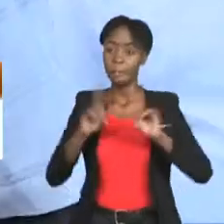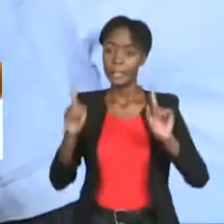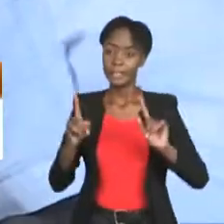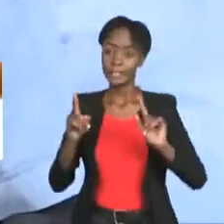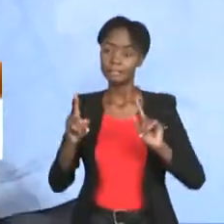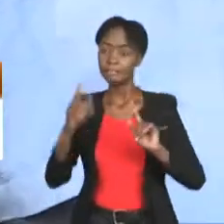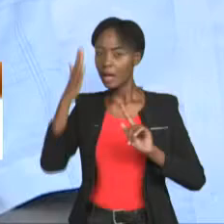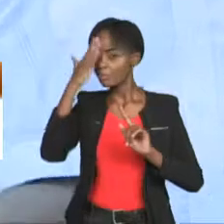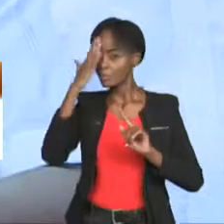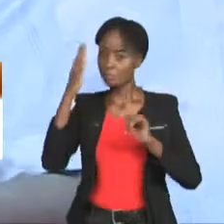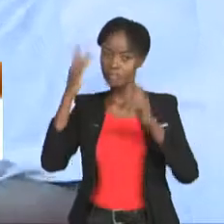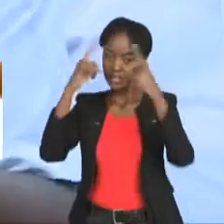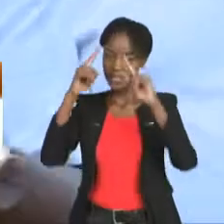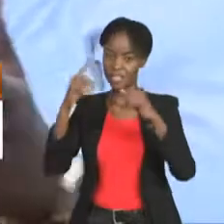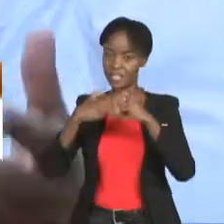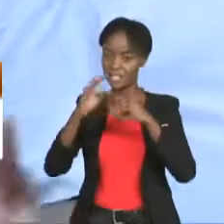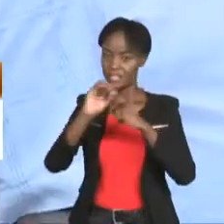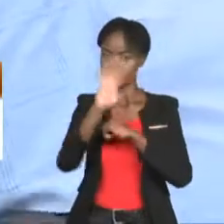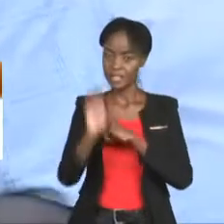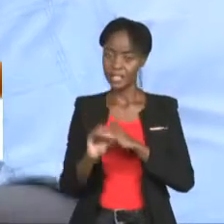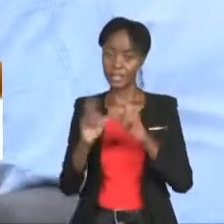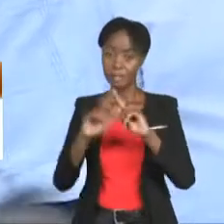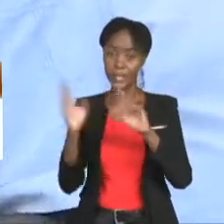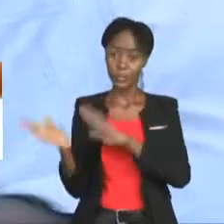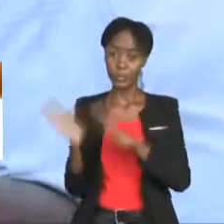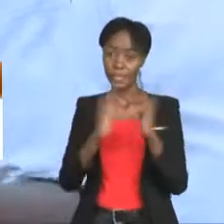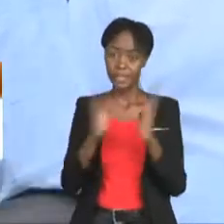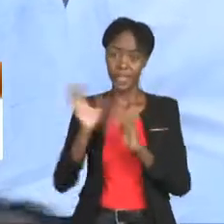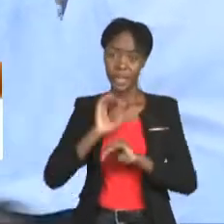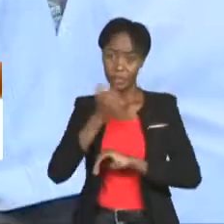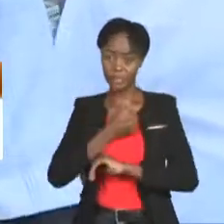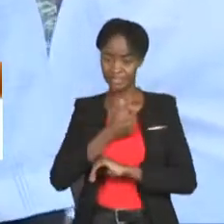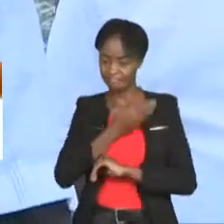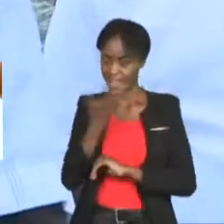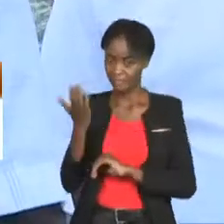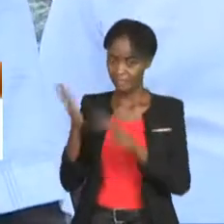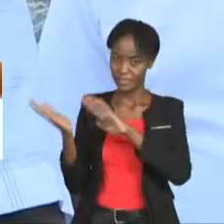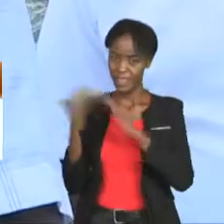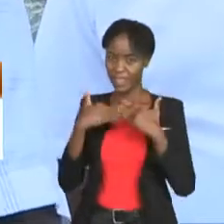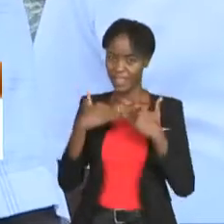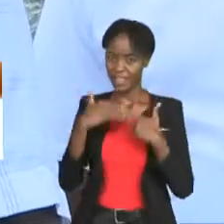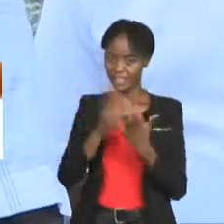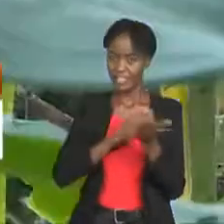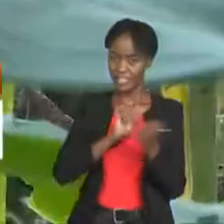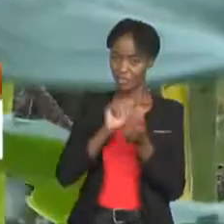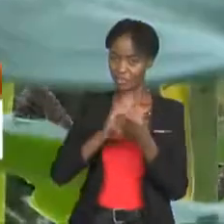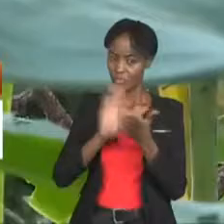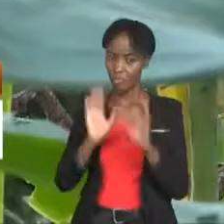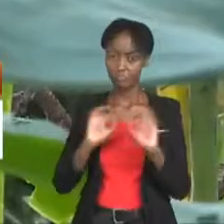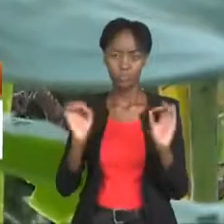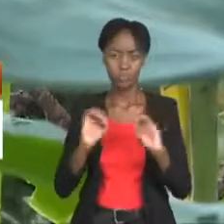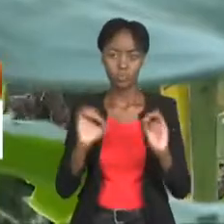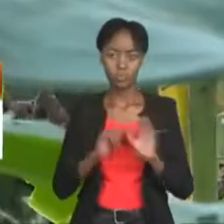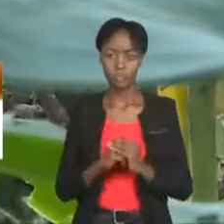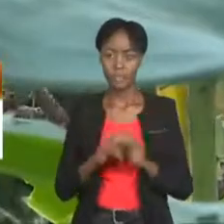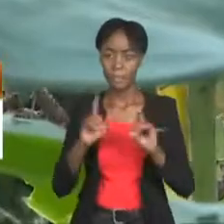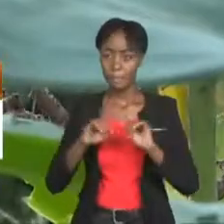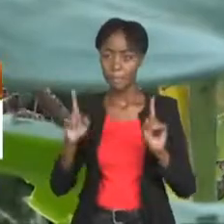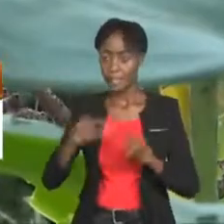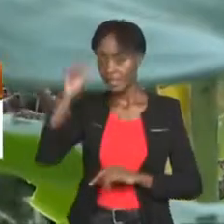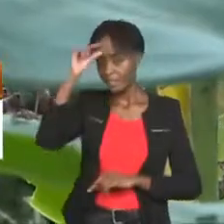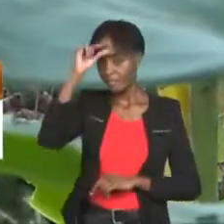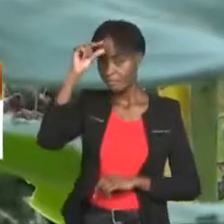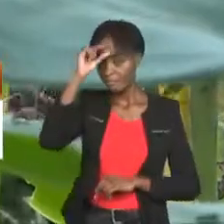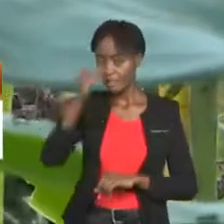90%. And based on the weather, the kind of feeding, we have not experienced much damage as per this morning. Serikali ya kaunti